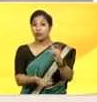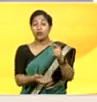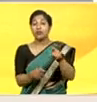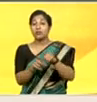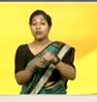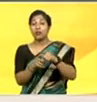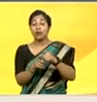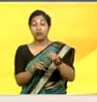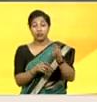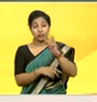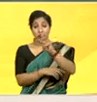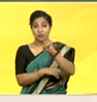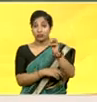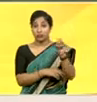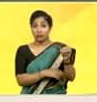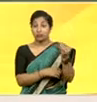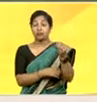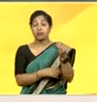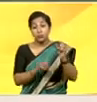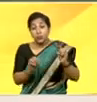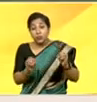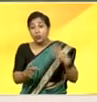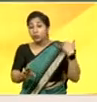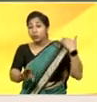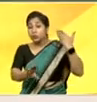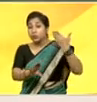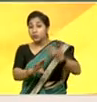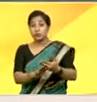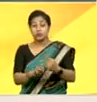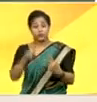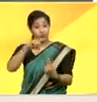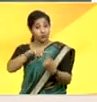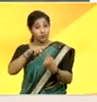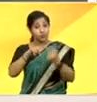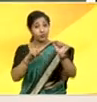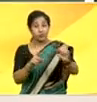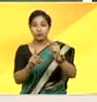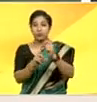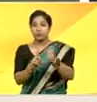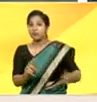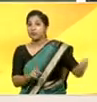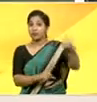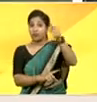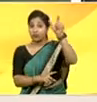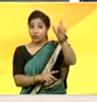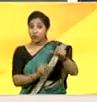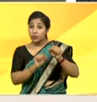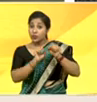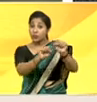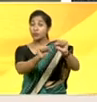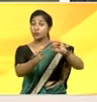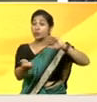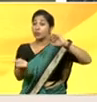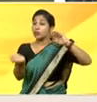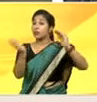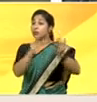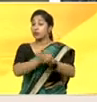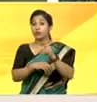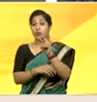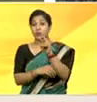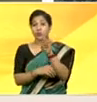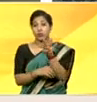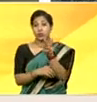गई। इस अवसर पर तुर्कमेनिस्तान के राष्ट्रपति ने दुनिया के